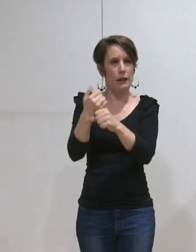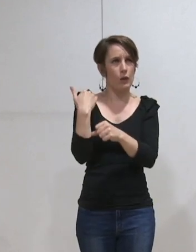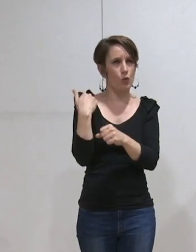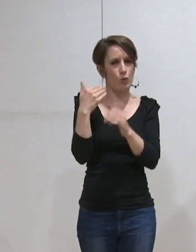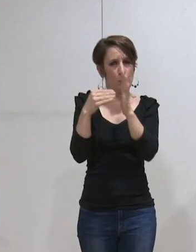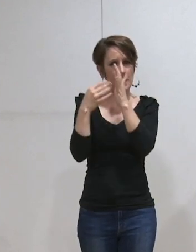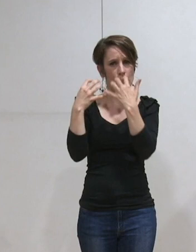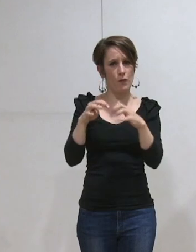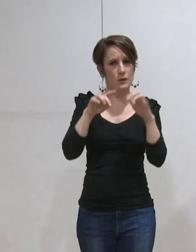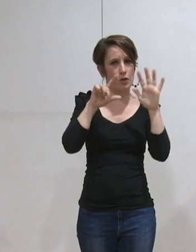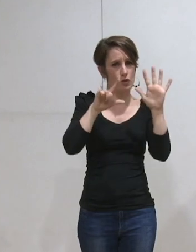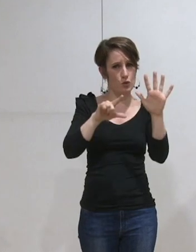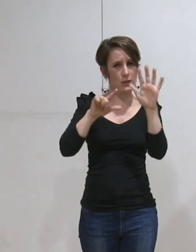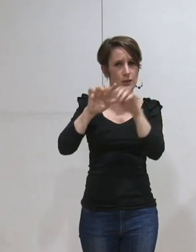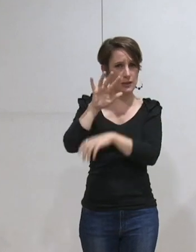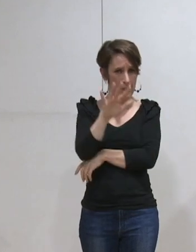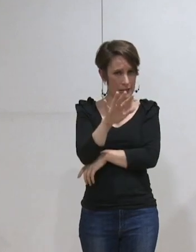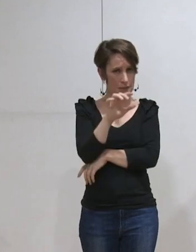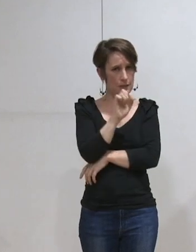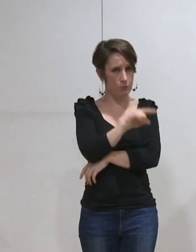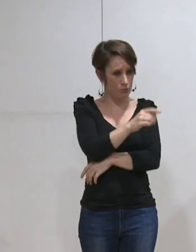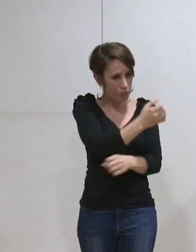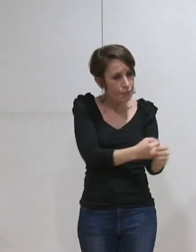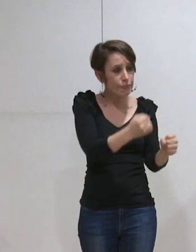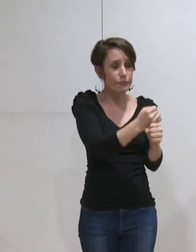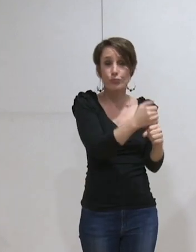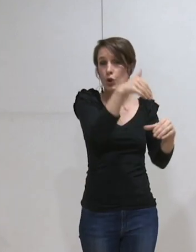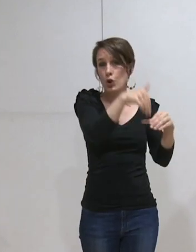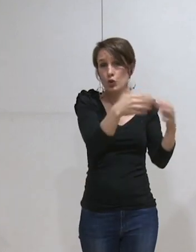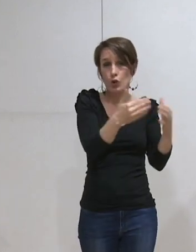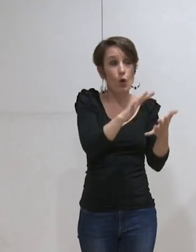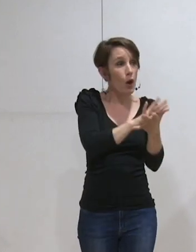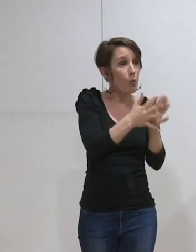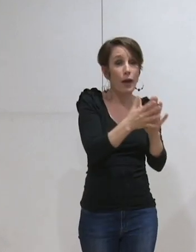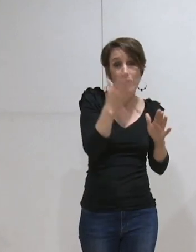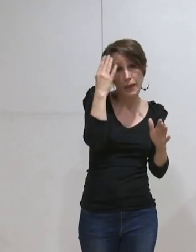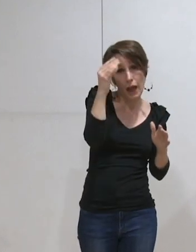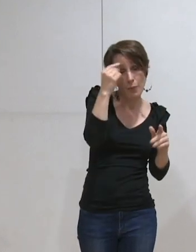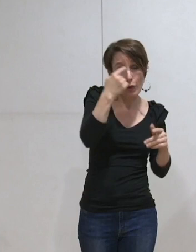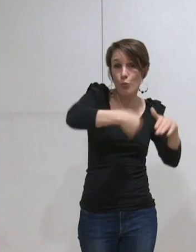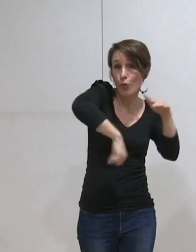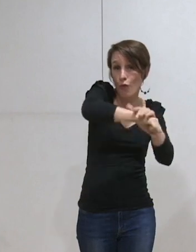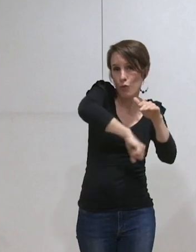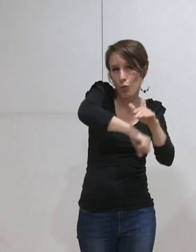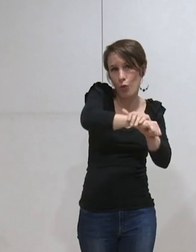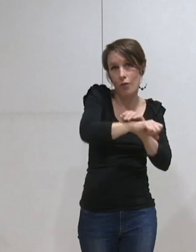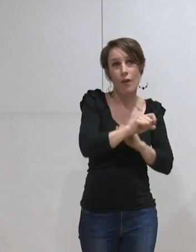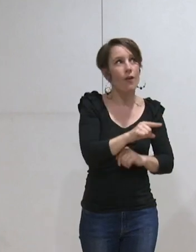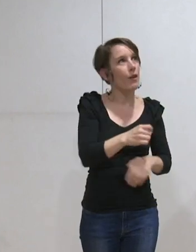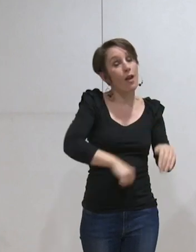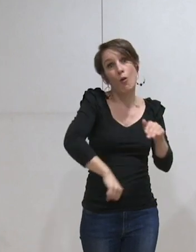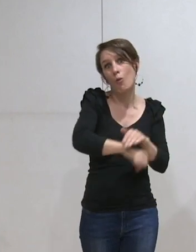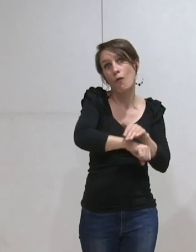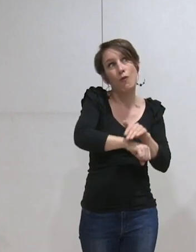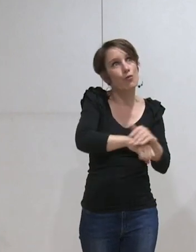et permet la pratique amateur du football le football ce sport unique dans sa